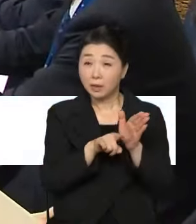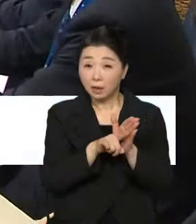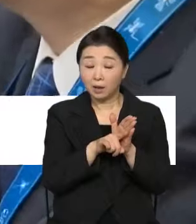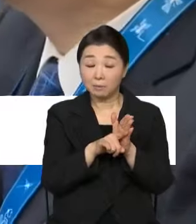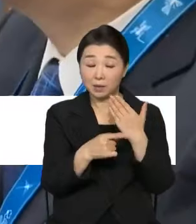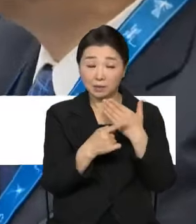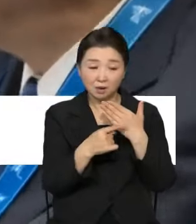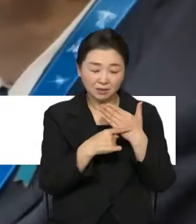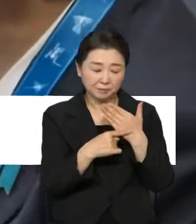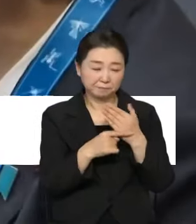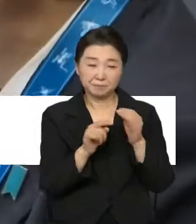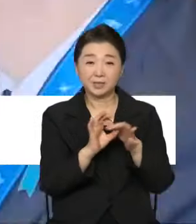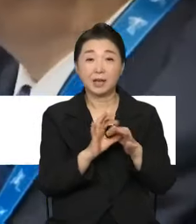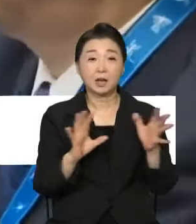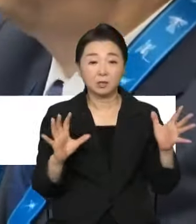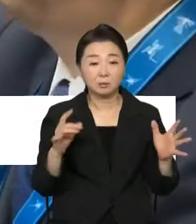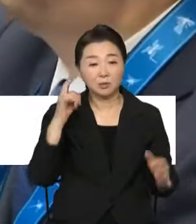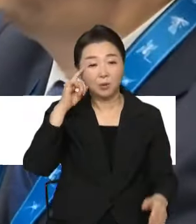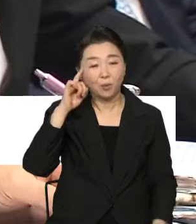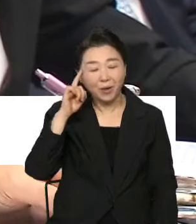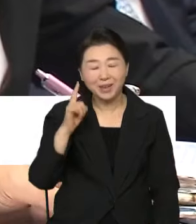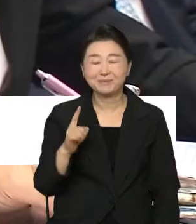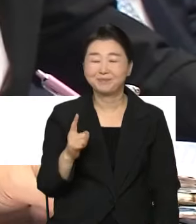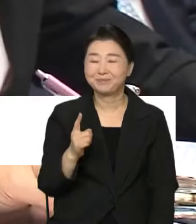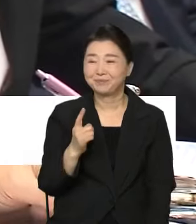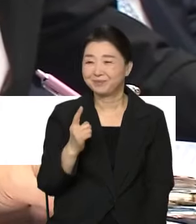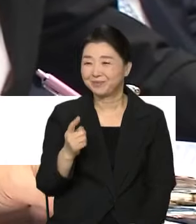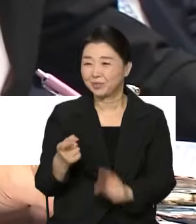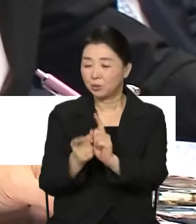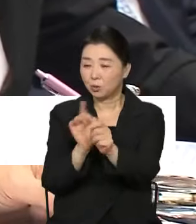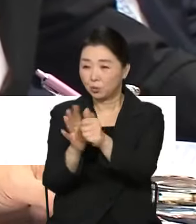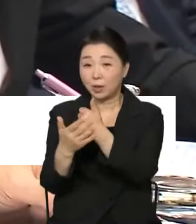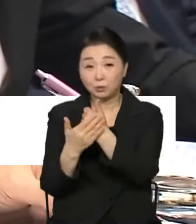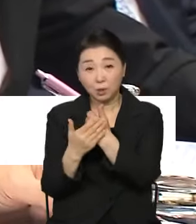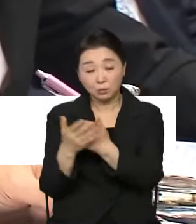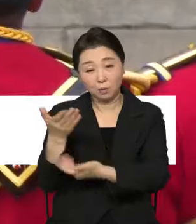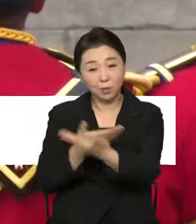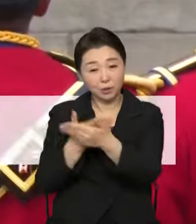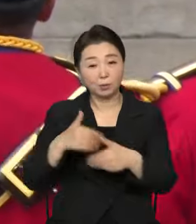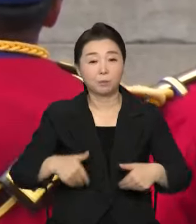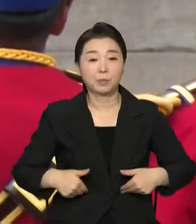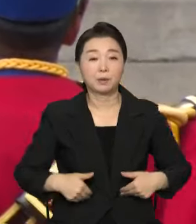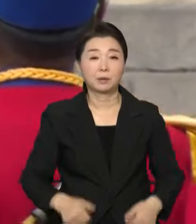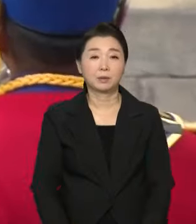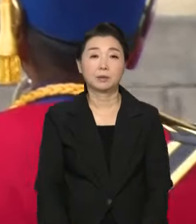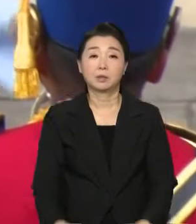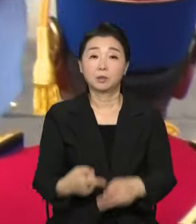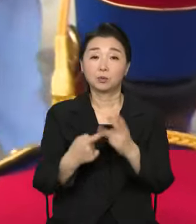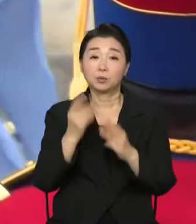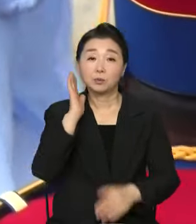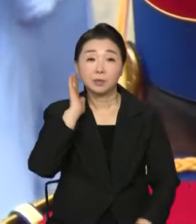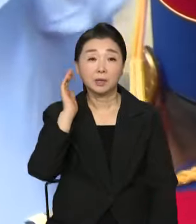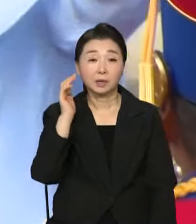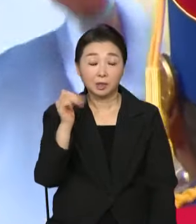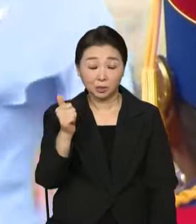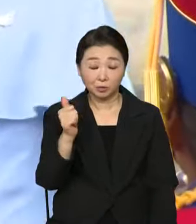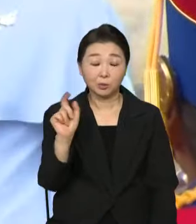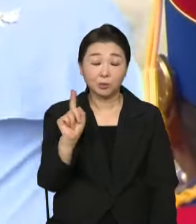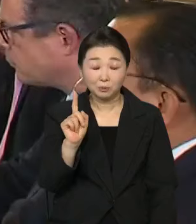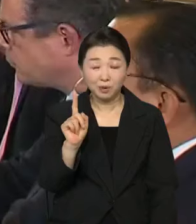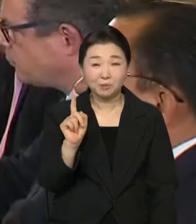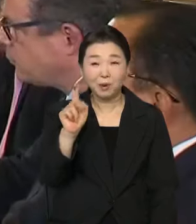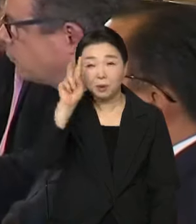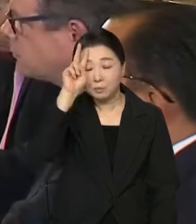형식에 구애받지 않는 셔틀 외교도 계속해서 이어가기로 했습니다. 윤 대통령은 이어진 한